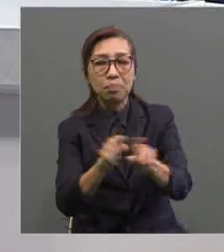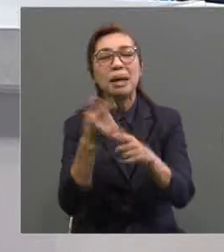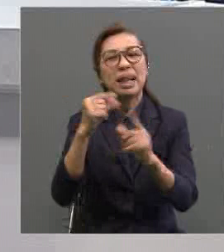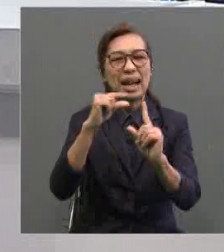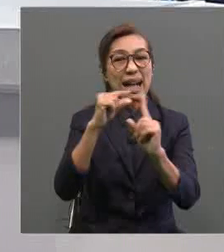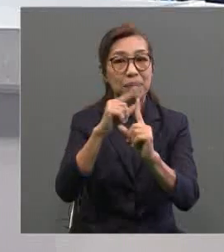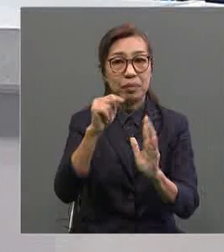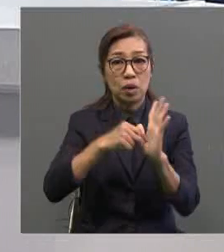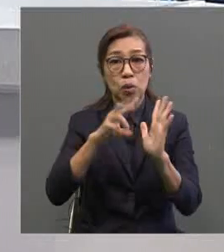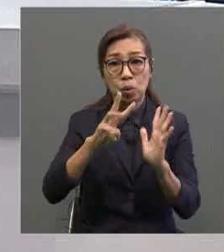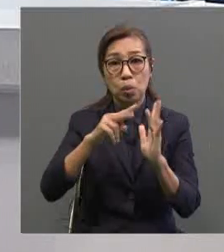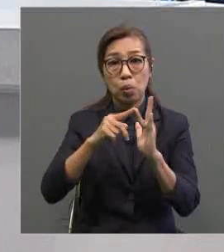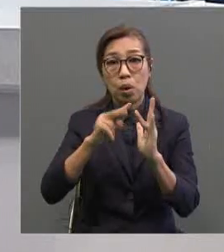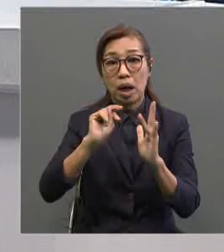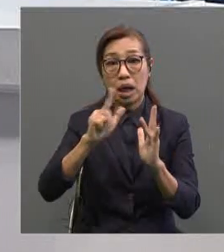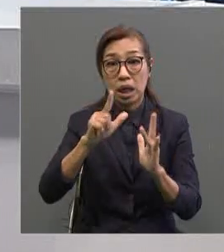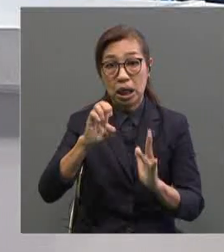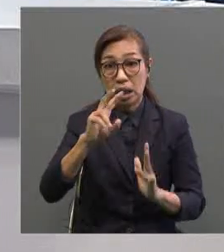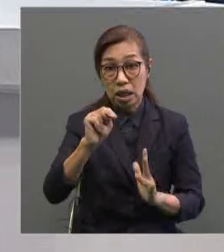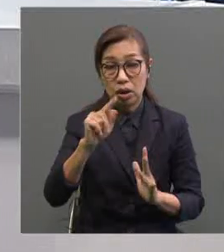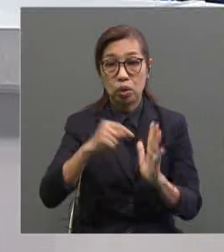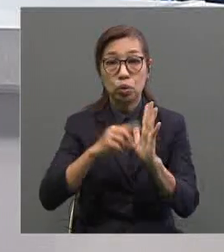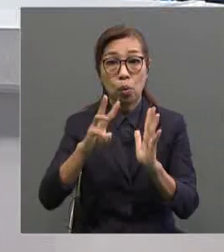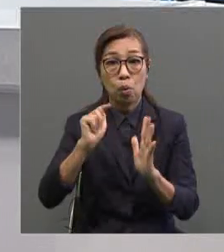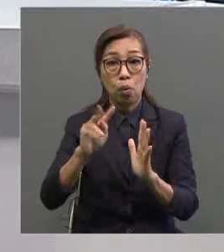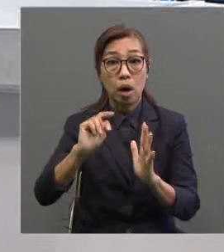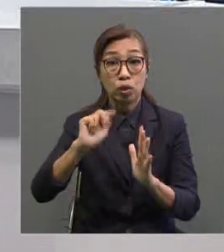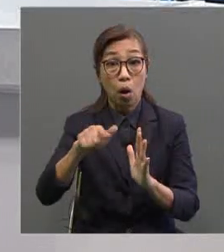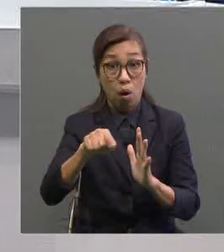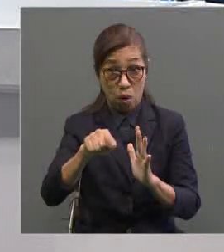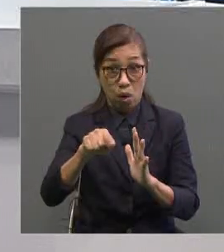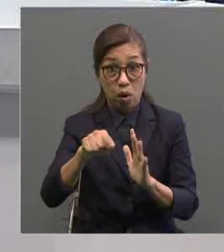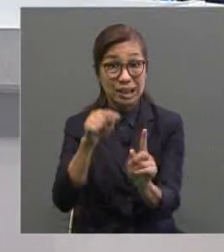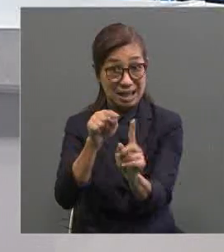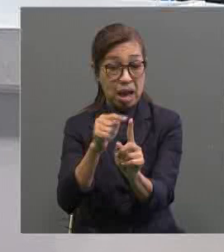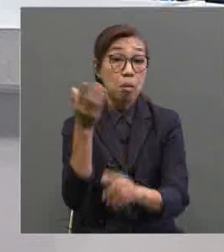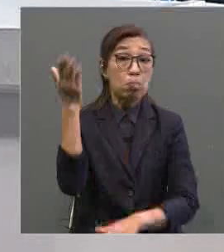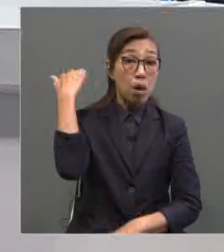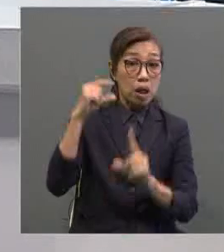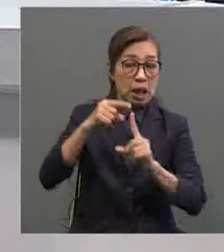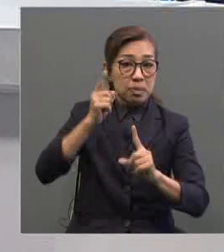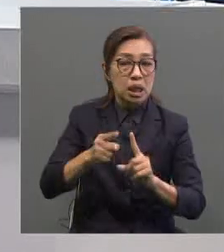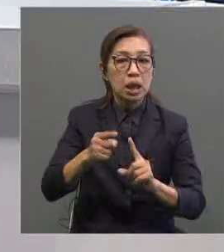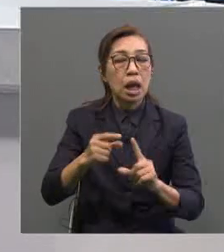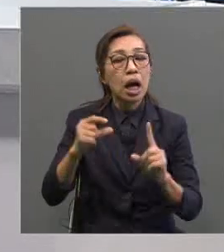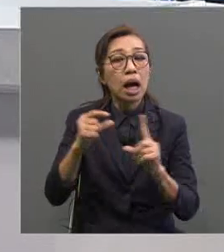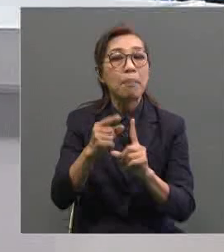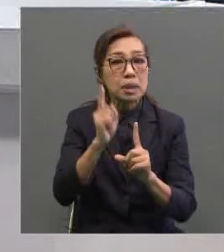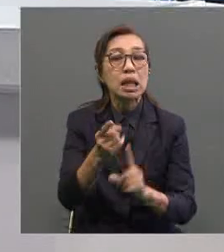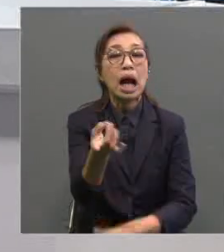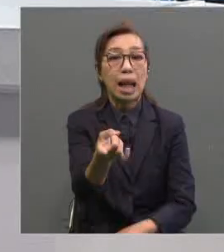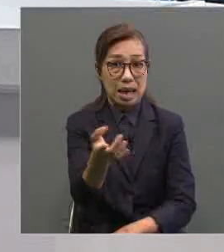ลองถามจริงๆว่าสมัยก่อนเนี่ยเราเรียกสัตว์ที่ข่าวที่ต่อไปนี้ที่จะเล่าเนี่ยนะฮะคือตัวเงินตัวทอง